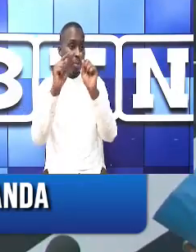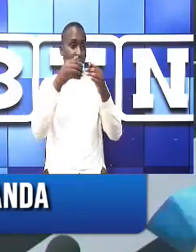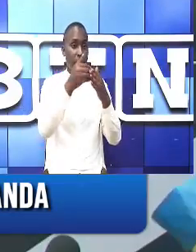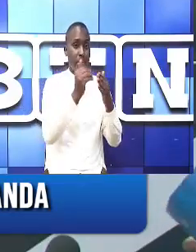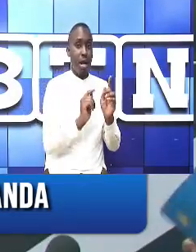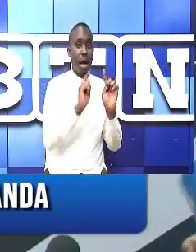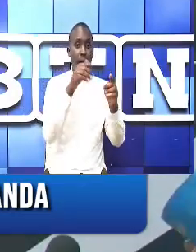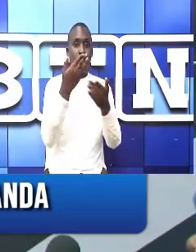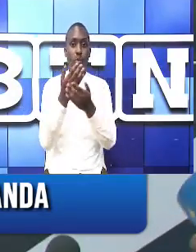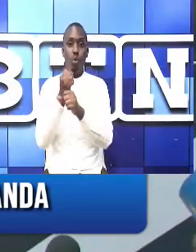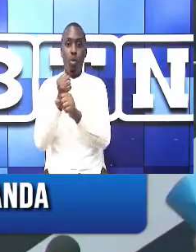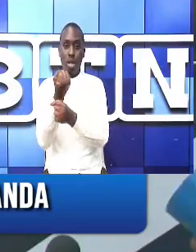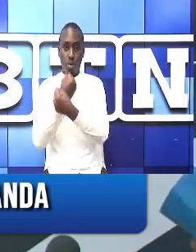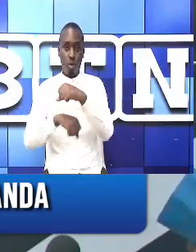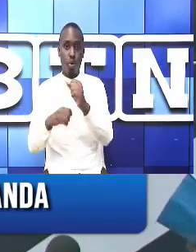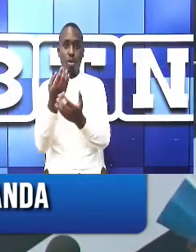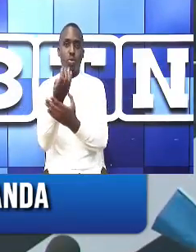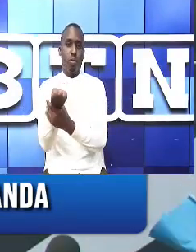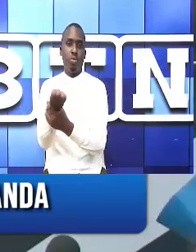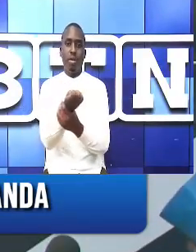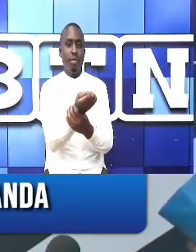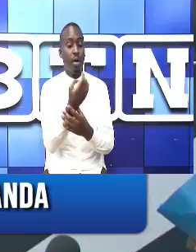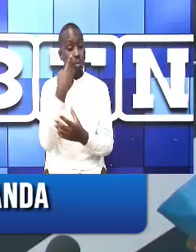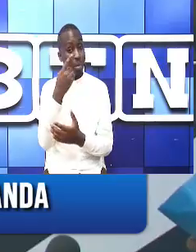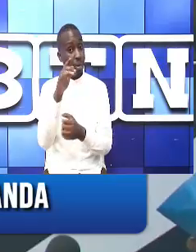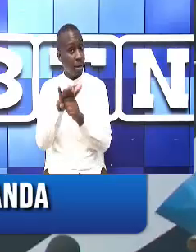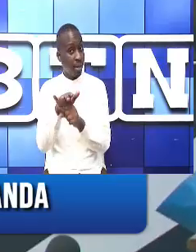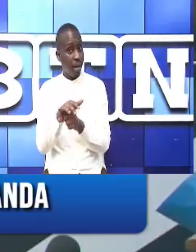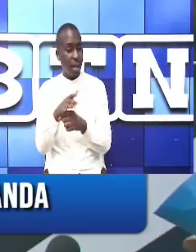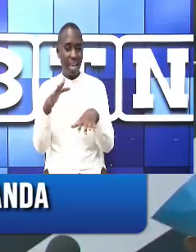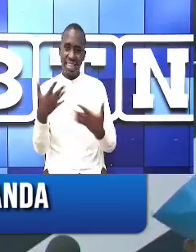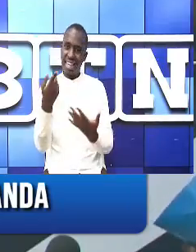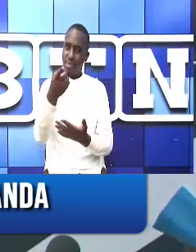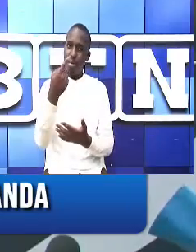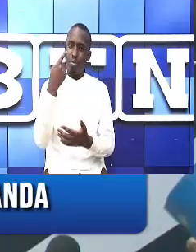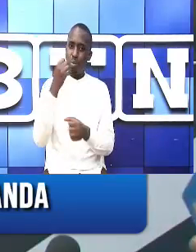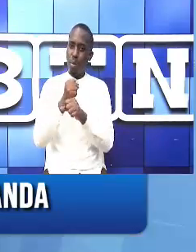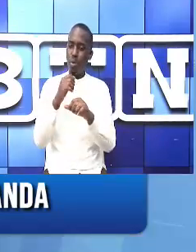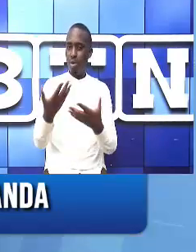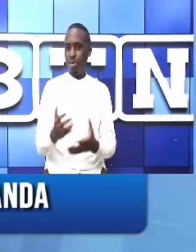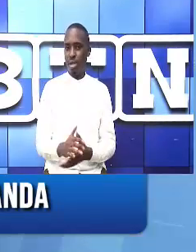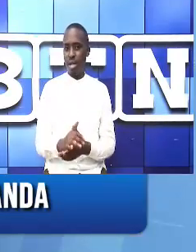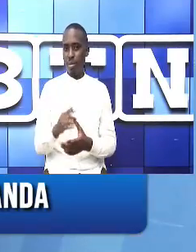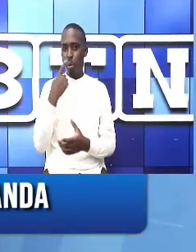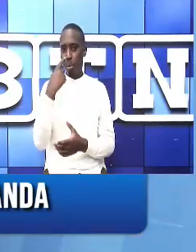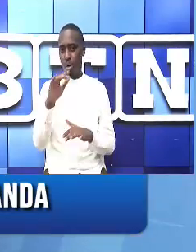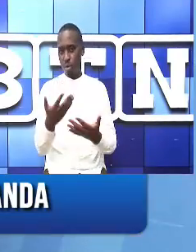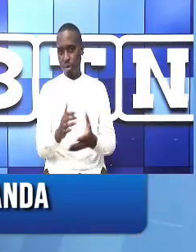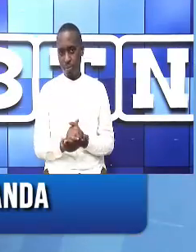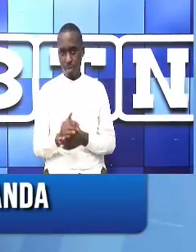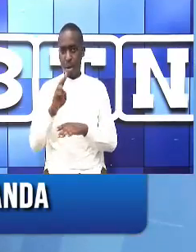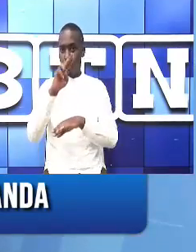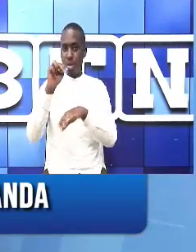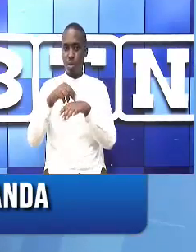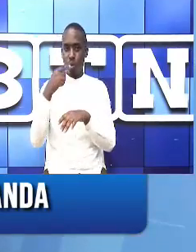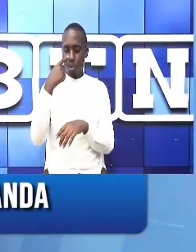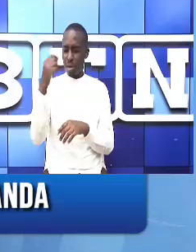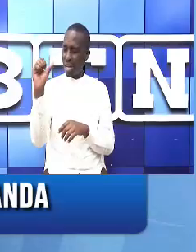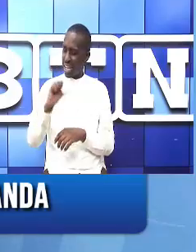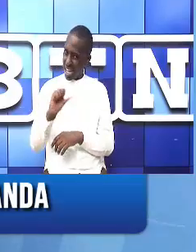akajya kumusabisha kandi biragaragara cyane ibi byo mubifatamo muri nidoro tubifata nabi